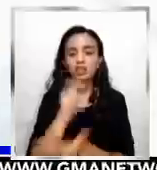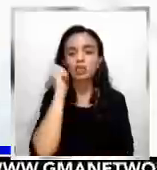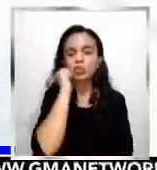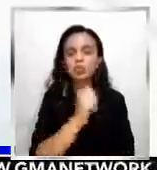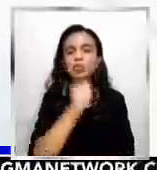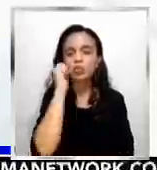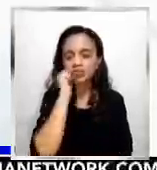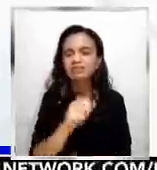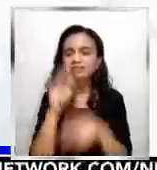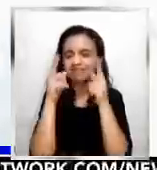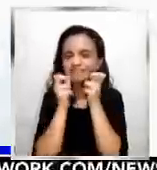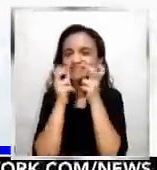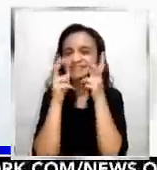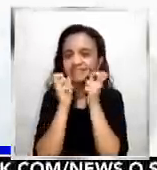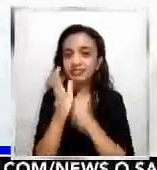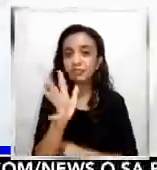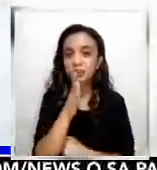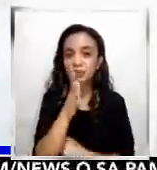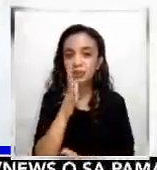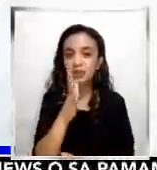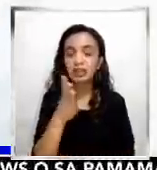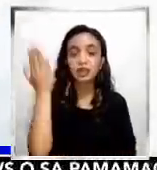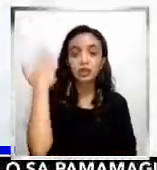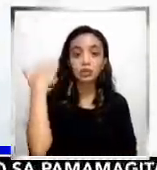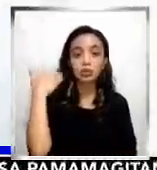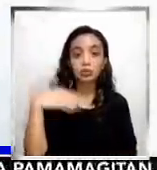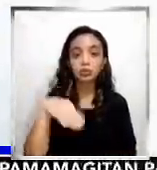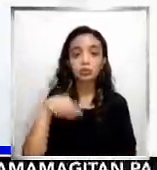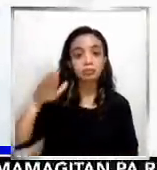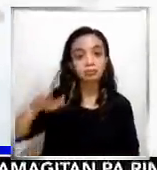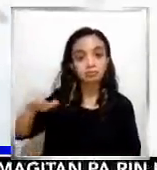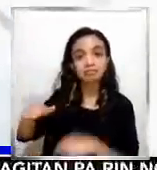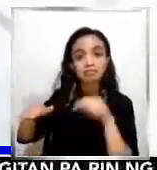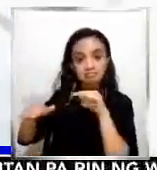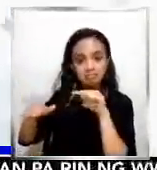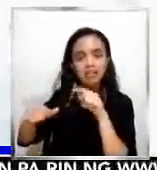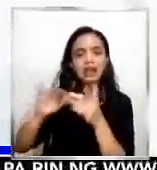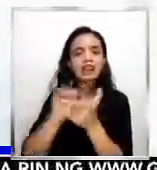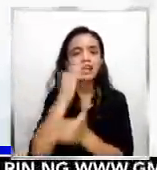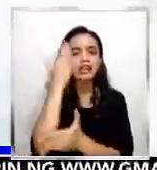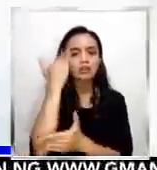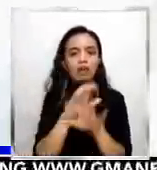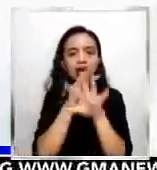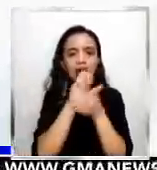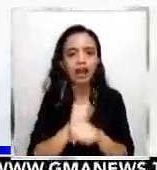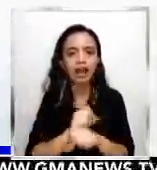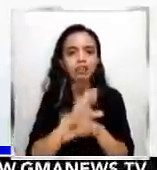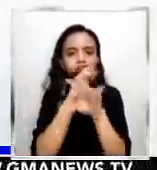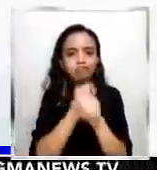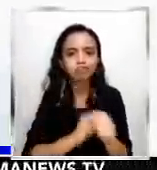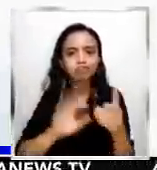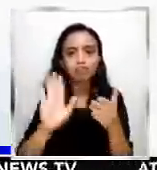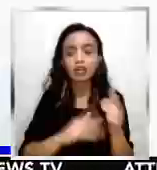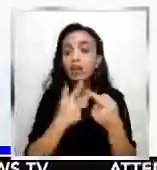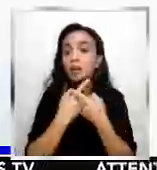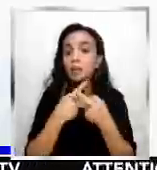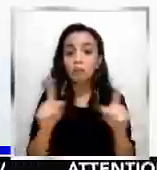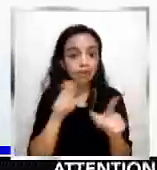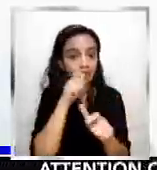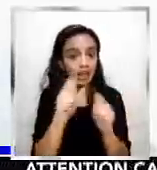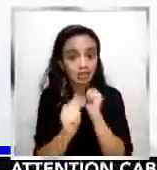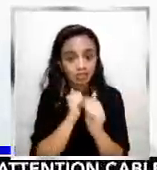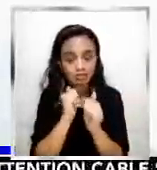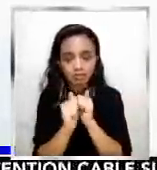ina noong bata pa siya. Kaya ito na ang nakagisnan niyang kantahin. Pero di raw ibig sabihin ito, di